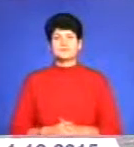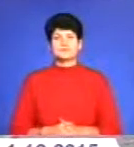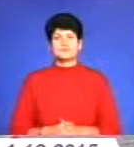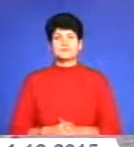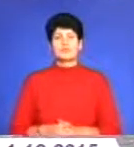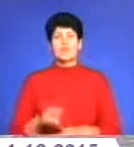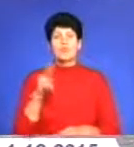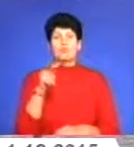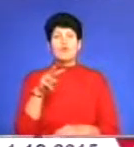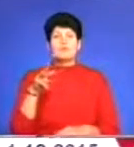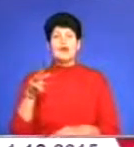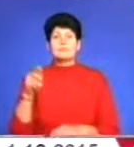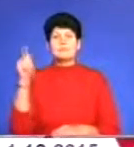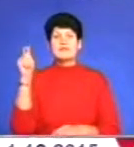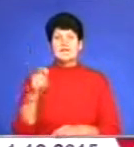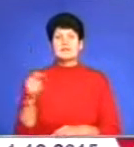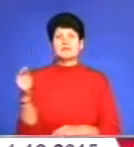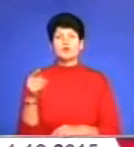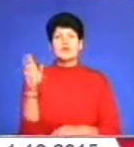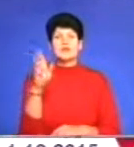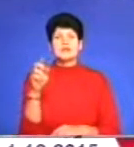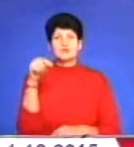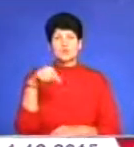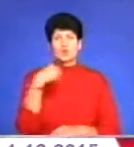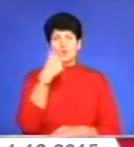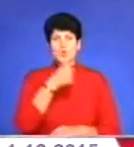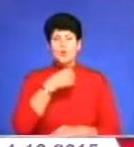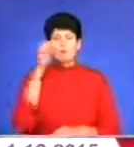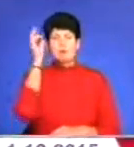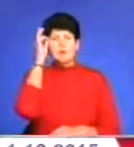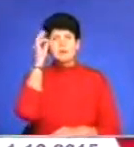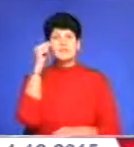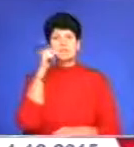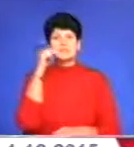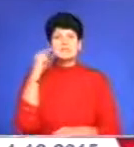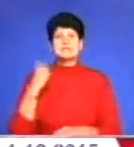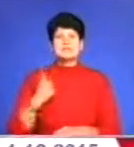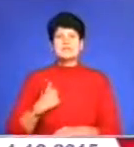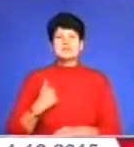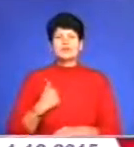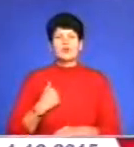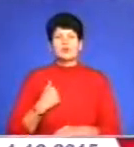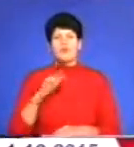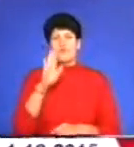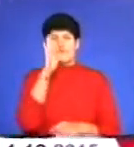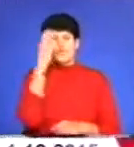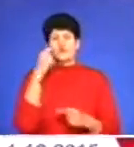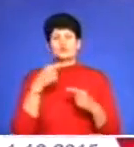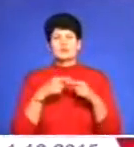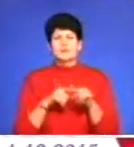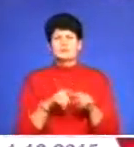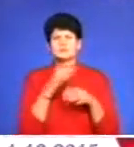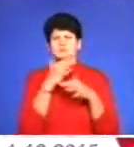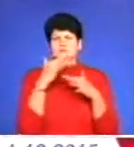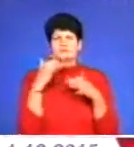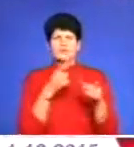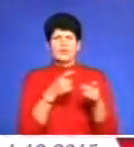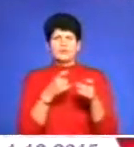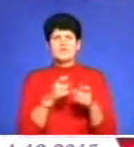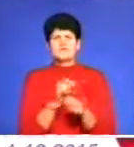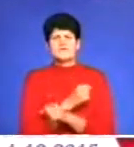Любов Михайлівна приїхала у Тернопіль у березні цього року. Пригадує російських військових, ворожу техніку, безкінечні постріли і